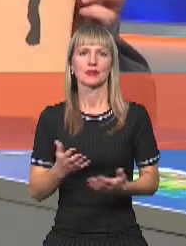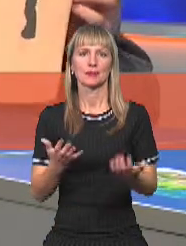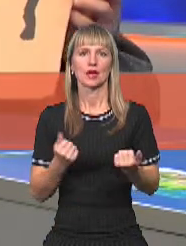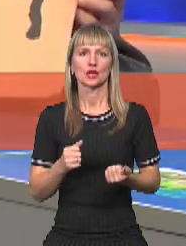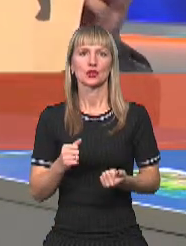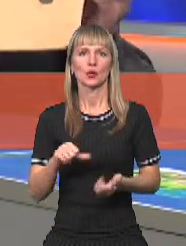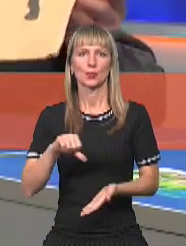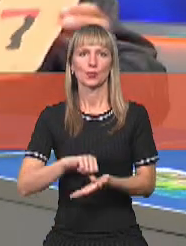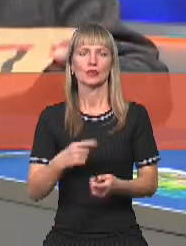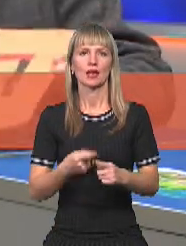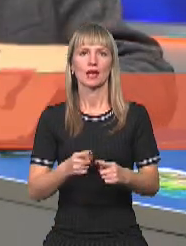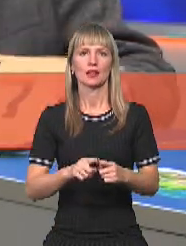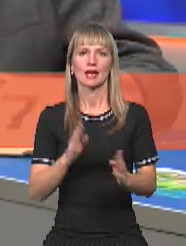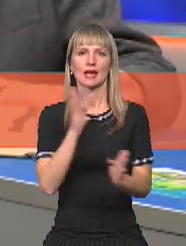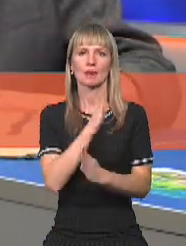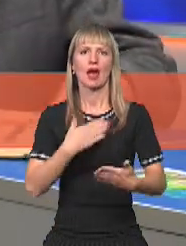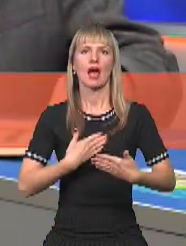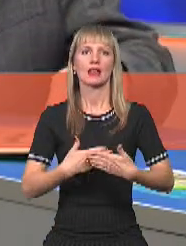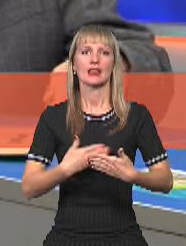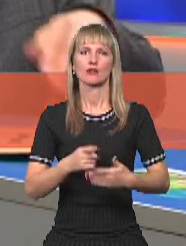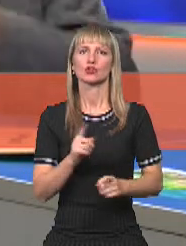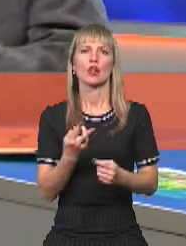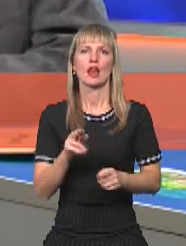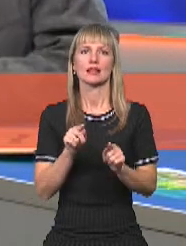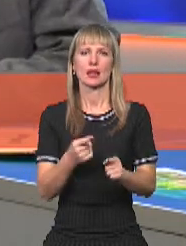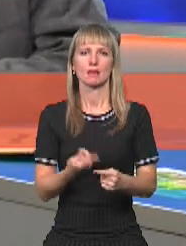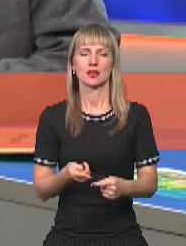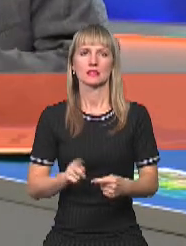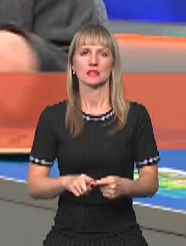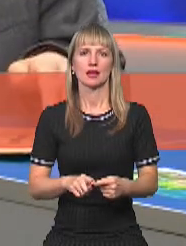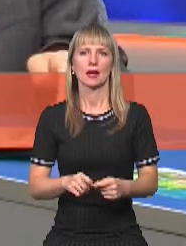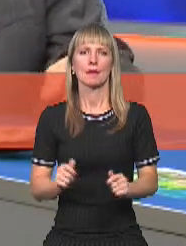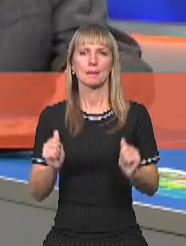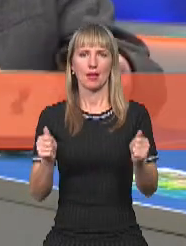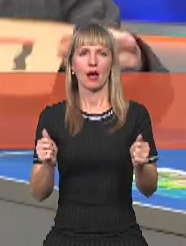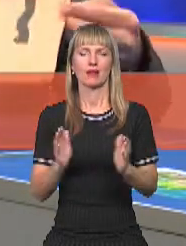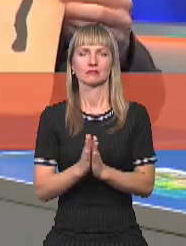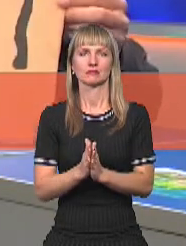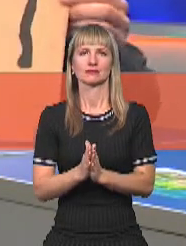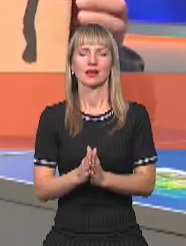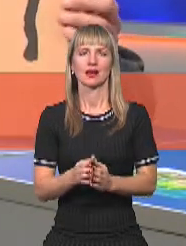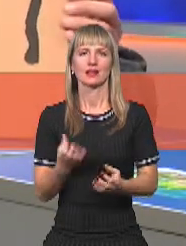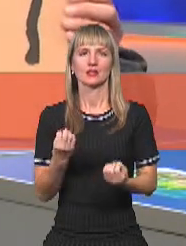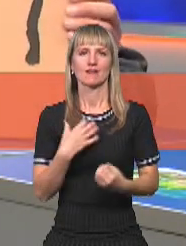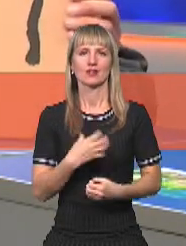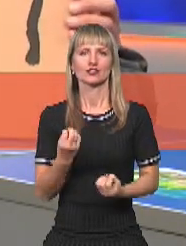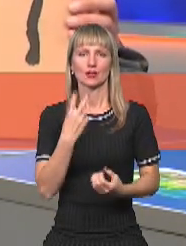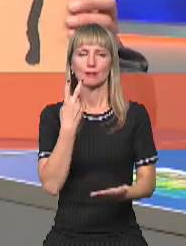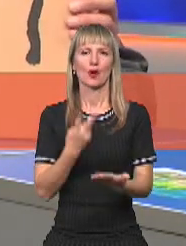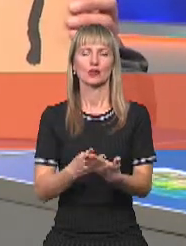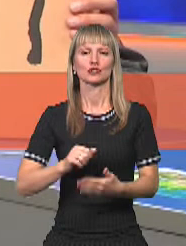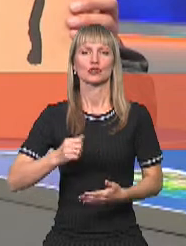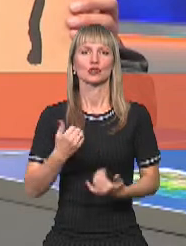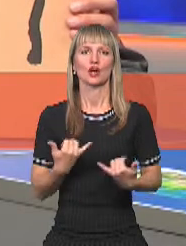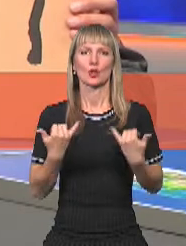оцей кліматичний активізм. Що це для тебе? Ну, для мене це плакат важливо, покажи, будь ласка. Це важливо, да, ще раз показую, шановні